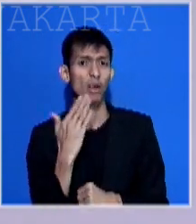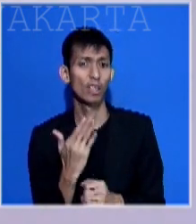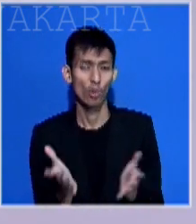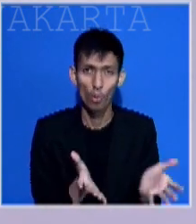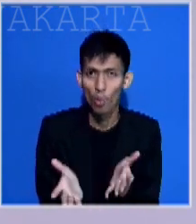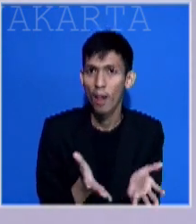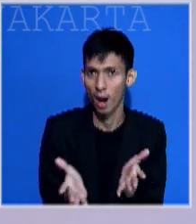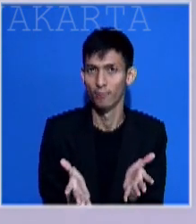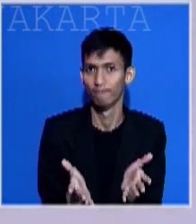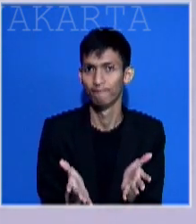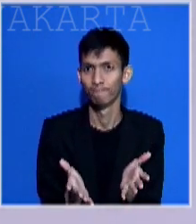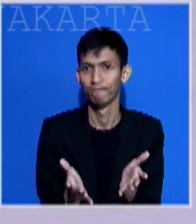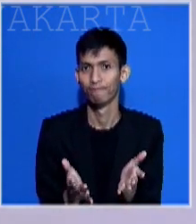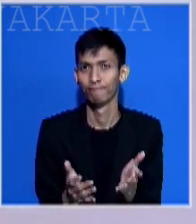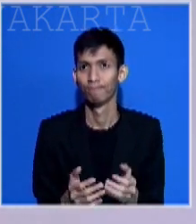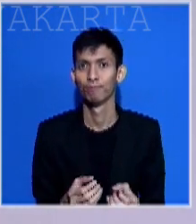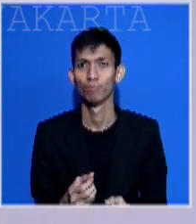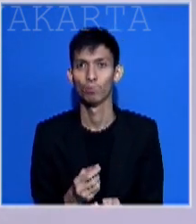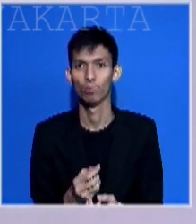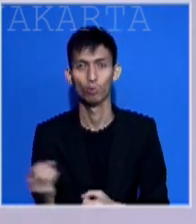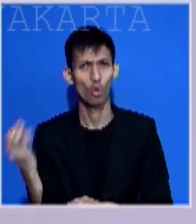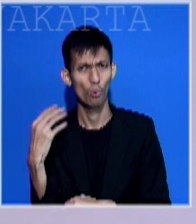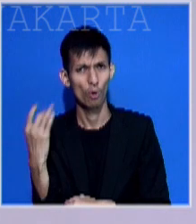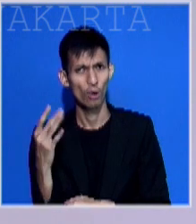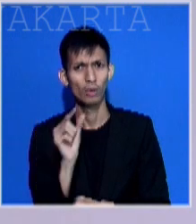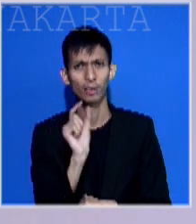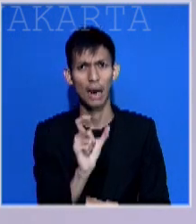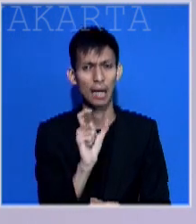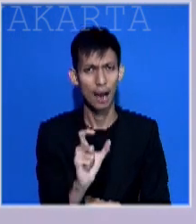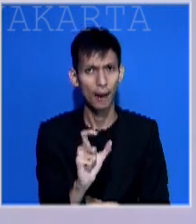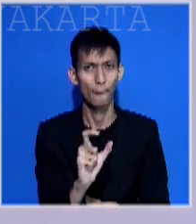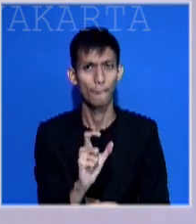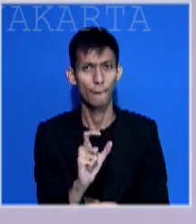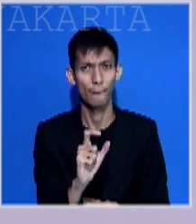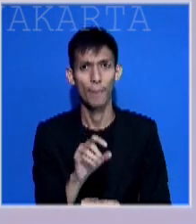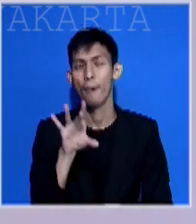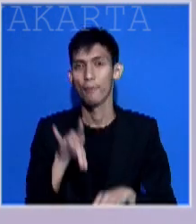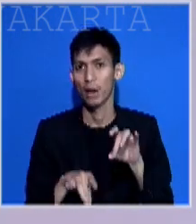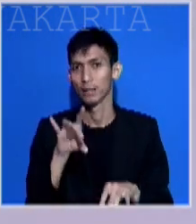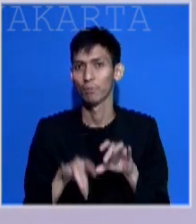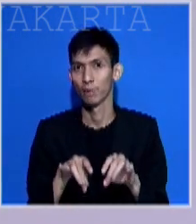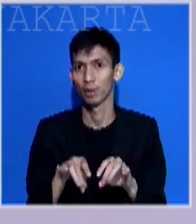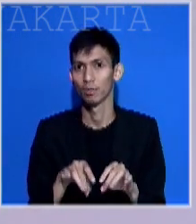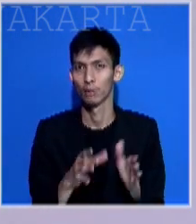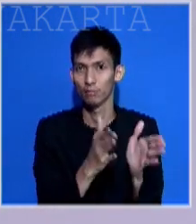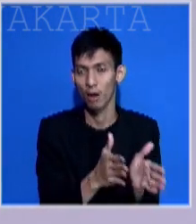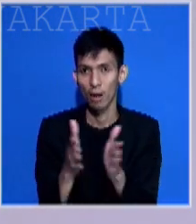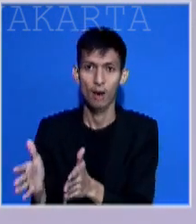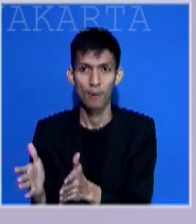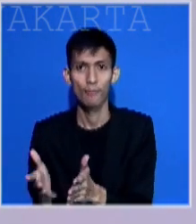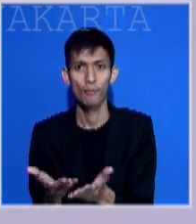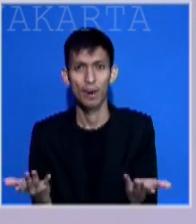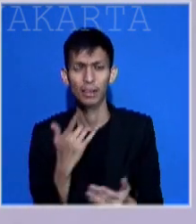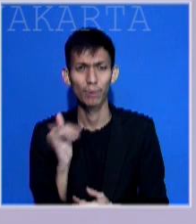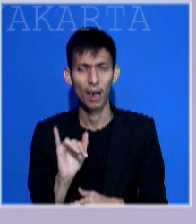bahasa internasionalnya kita sering disebut dengan kata Manager nah Seperti apa pengelola